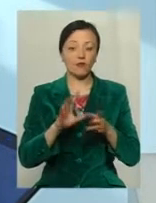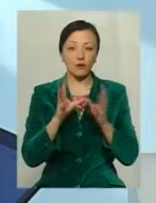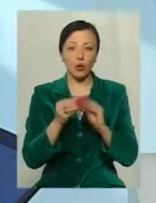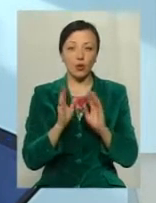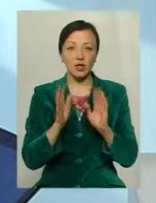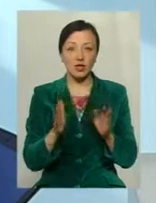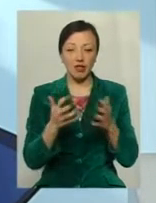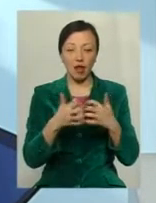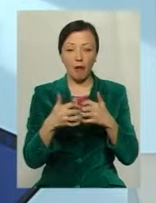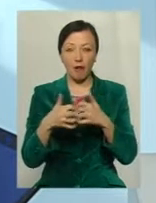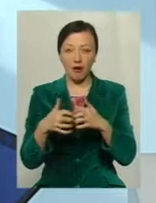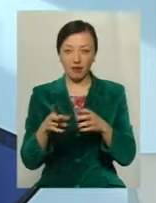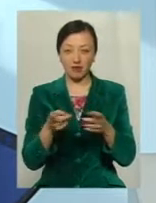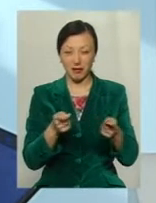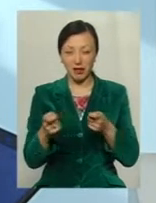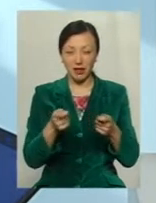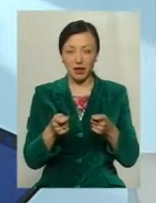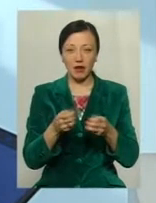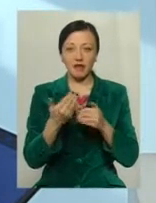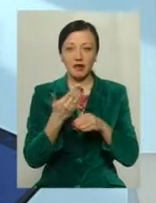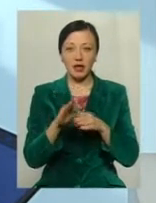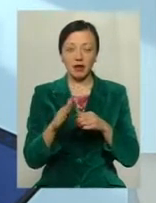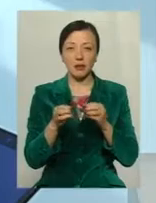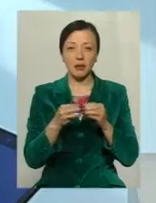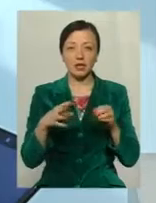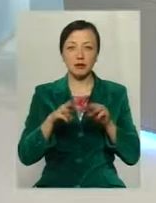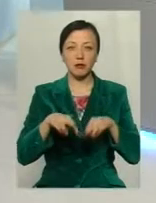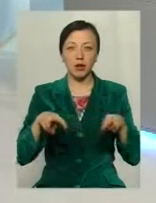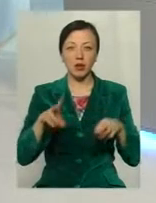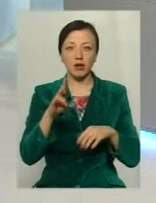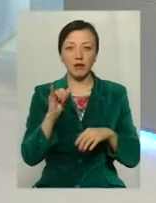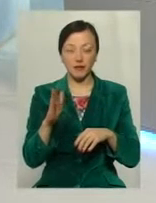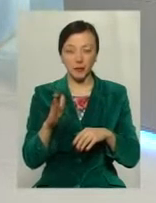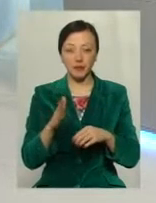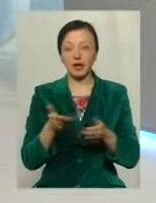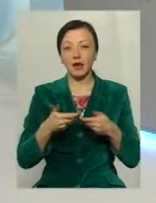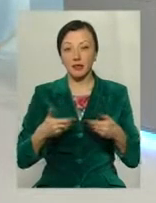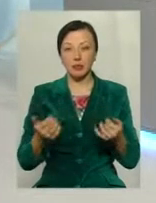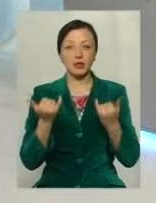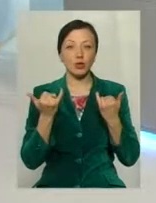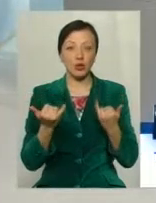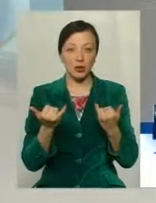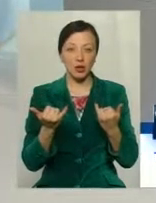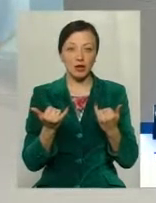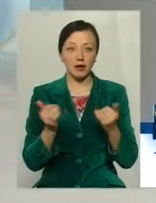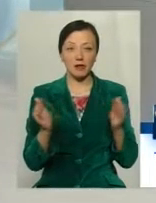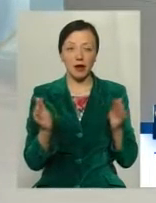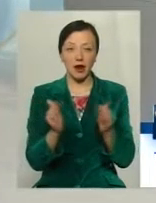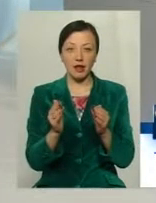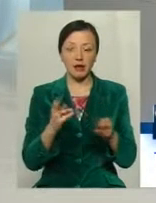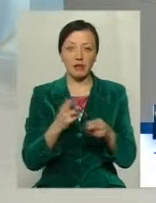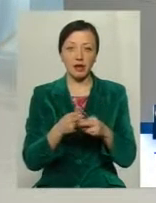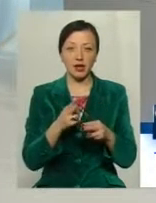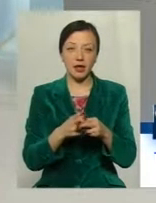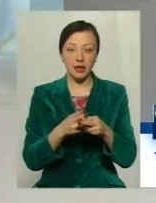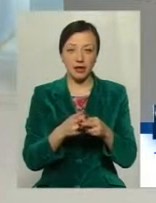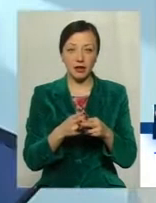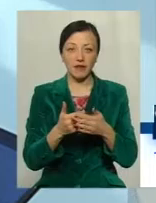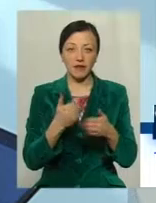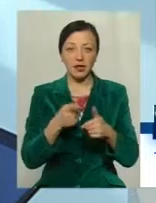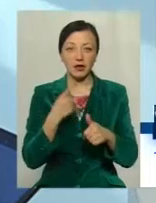четверть мільярда. Із них 205 мільйонів на заробітну плату. І ті питання, які задав шановний глядач, в той же самий момент, я